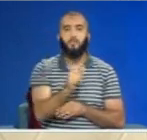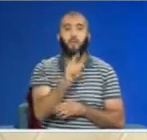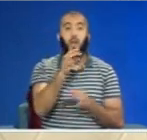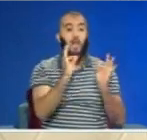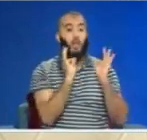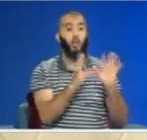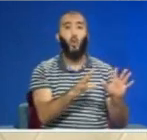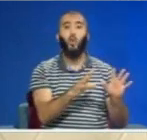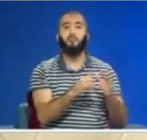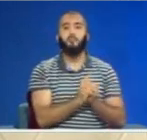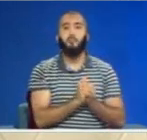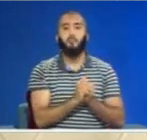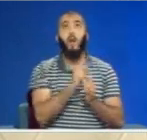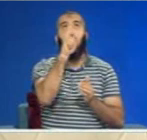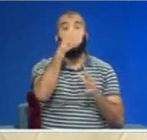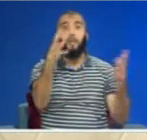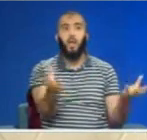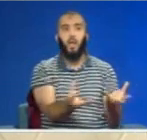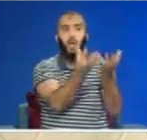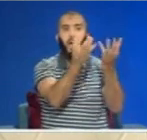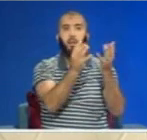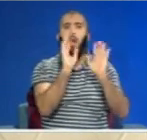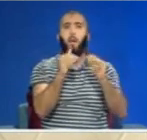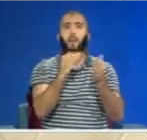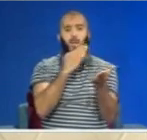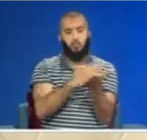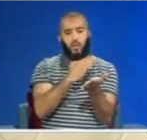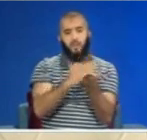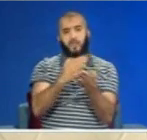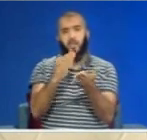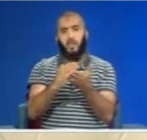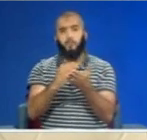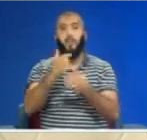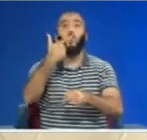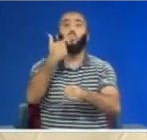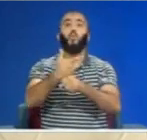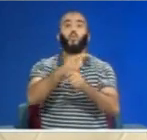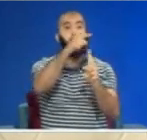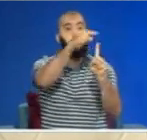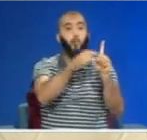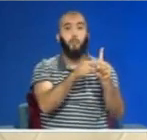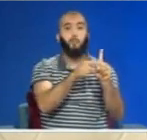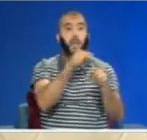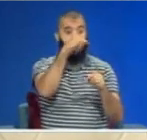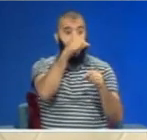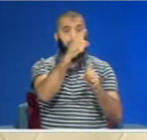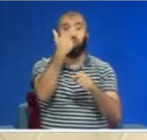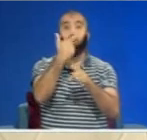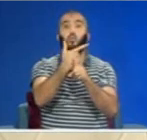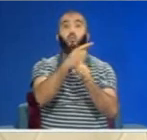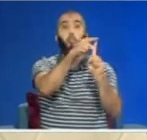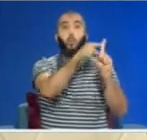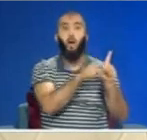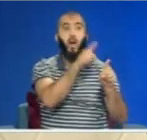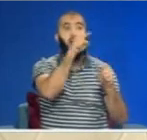وقسمه إلى 12 شهرا في كتاب الله، منها 4 حرم، وهذا يوم خلق الله السماوات